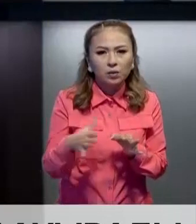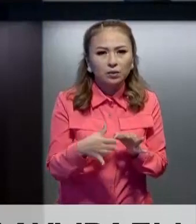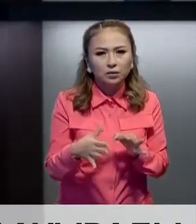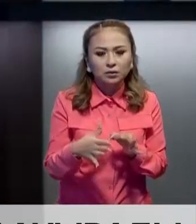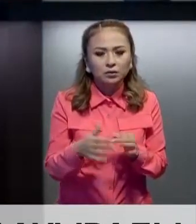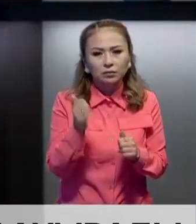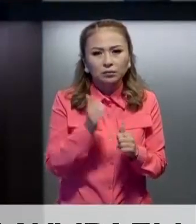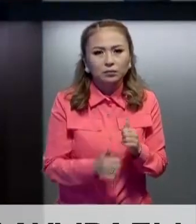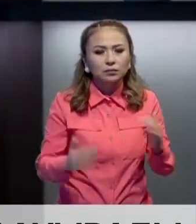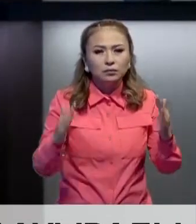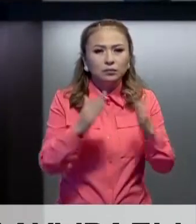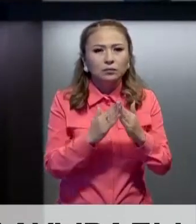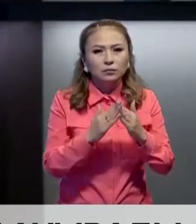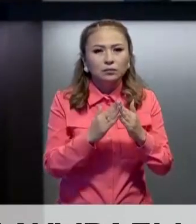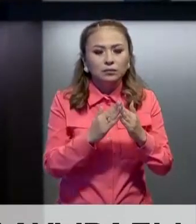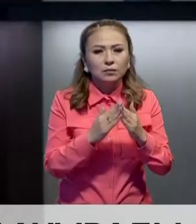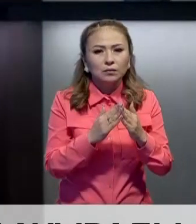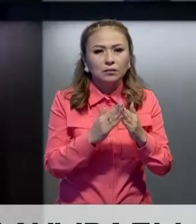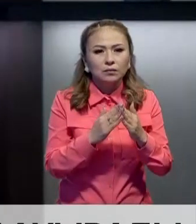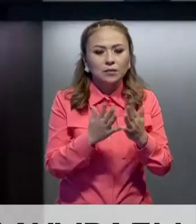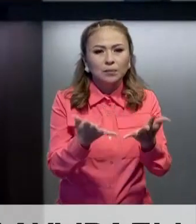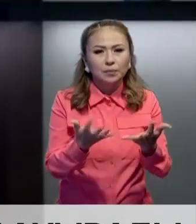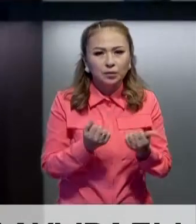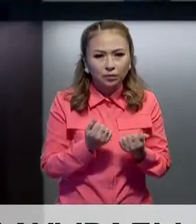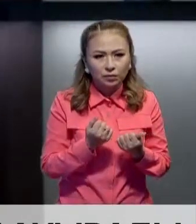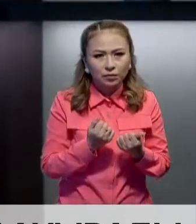облысқа, әр роддомға сол аппараттарды алып